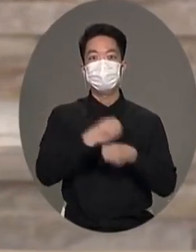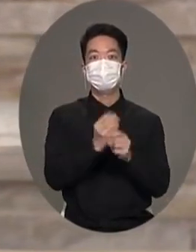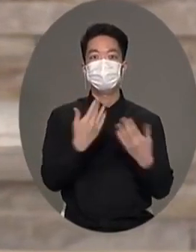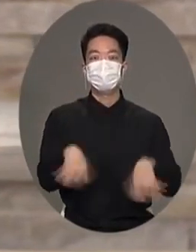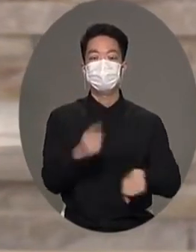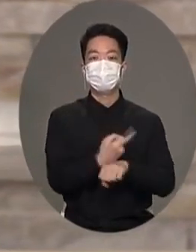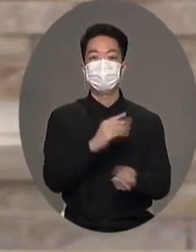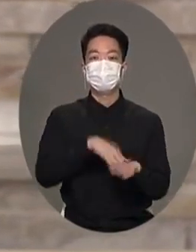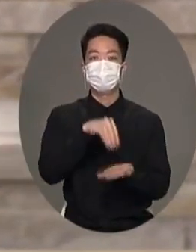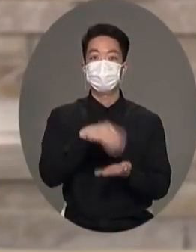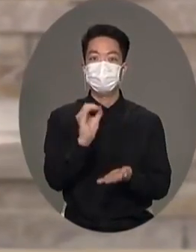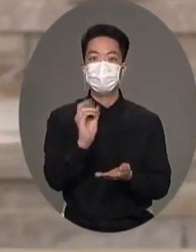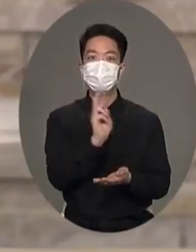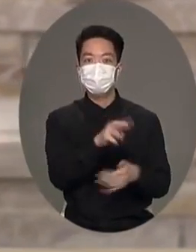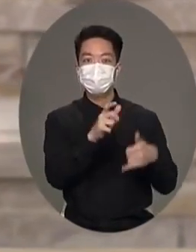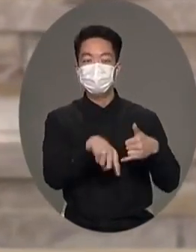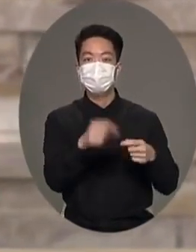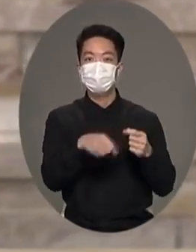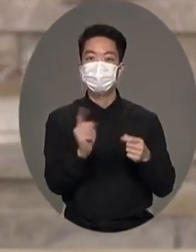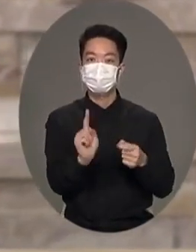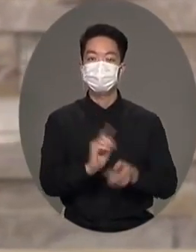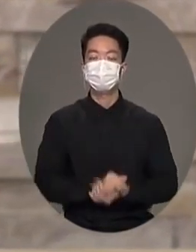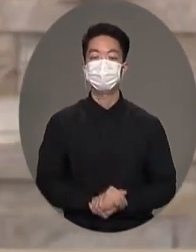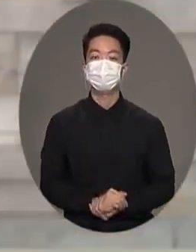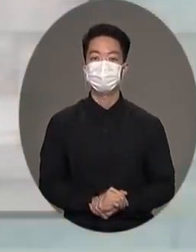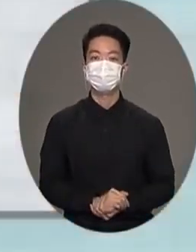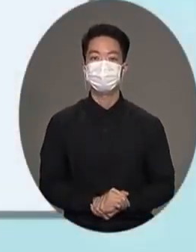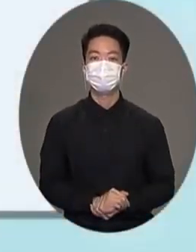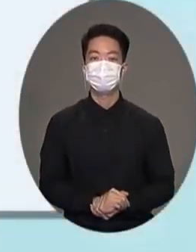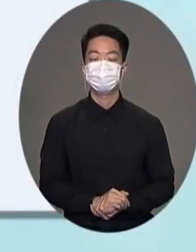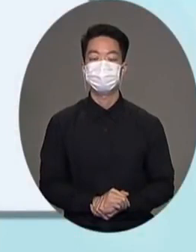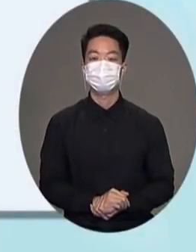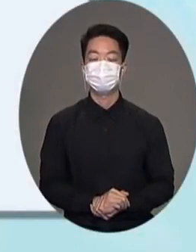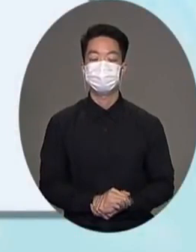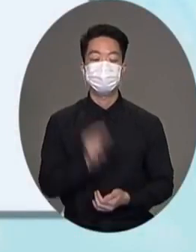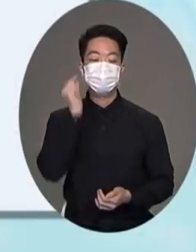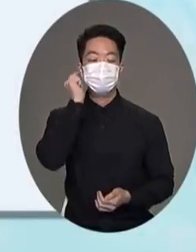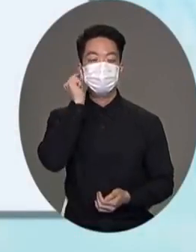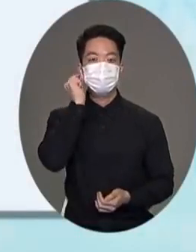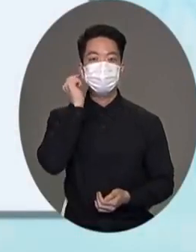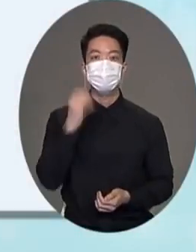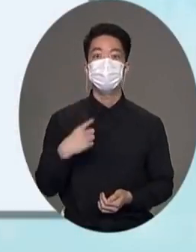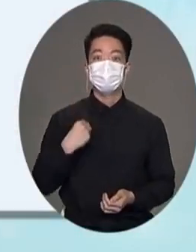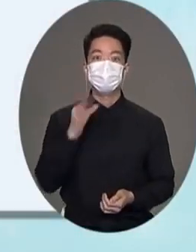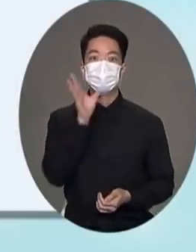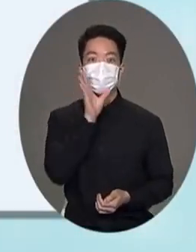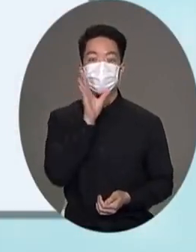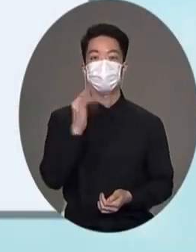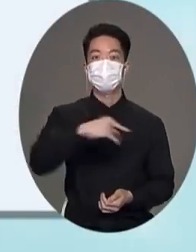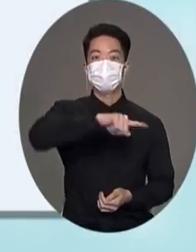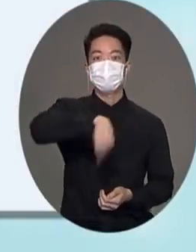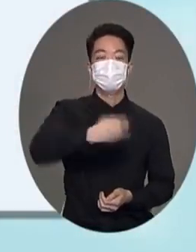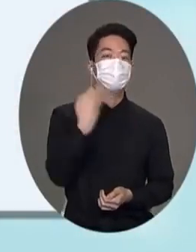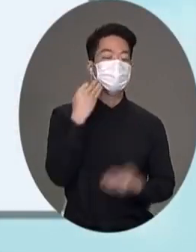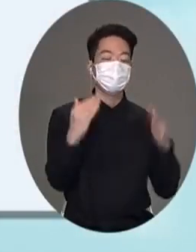有發現確診個案。看看這宗個案的背景。 呢名女子是国泰航空的机场贵宾